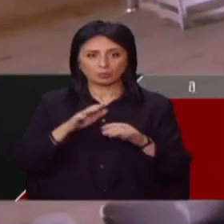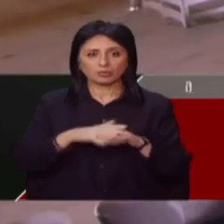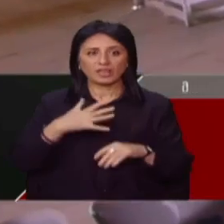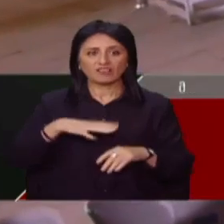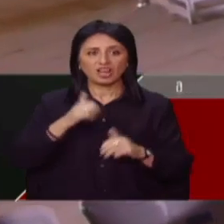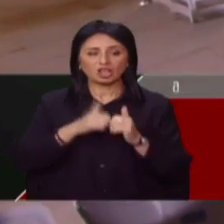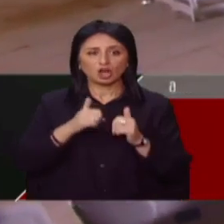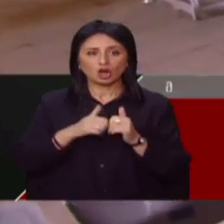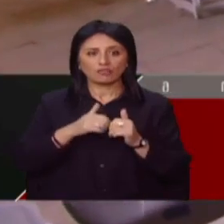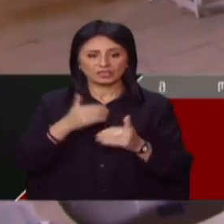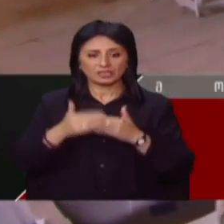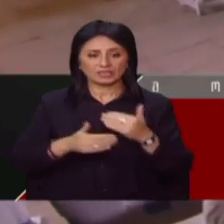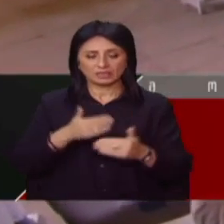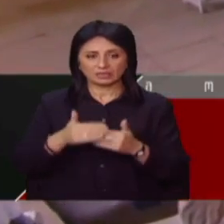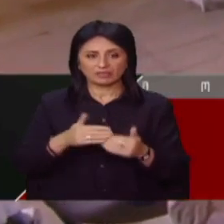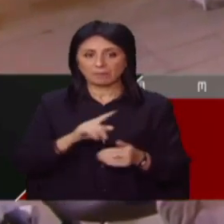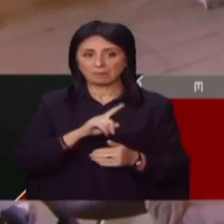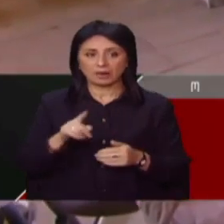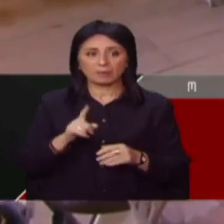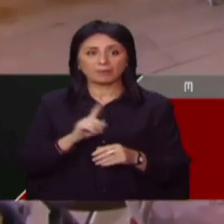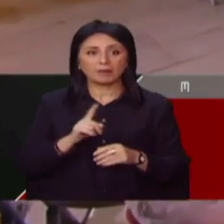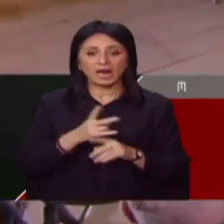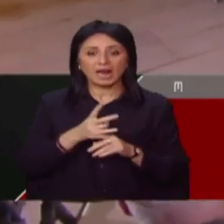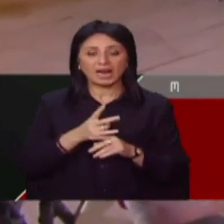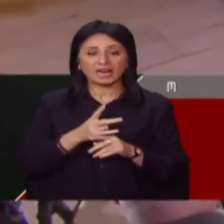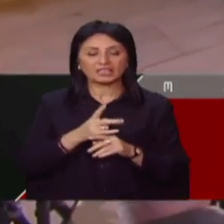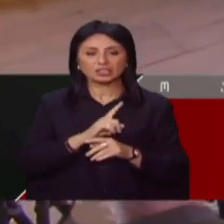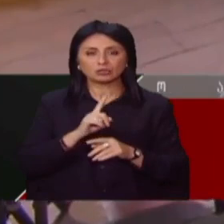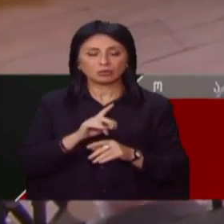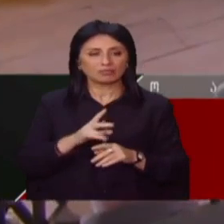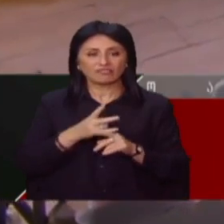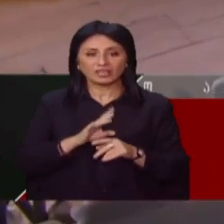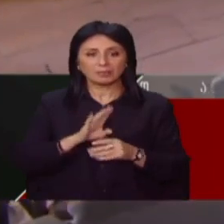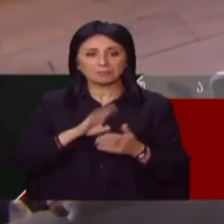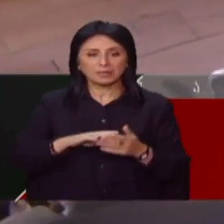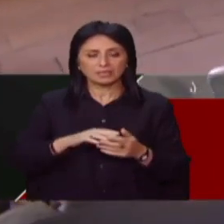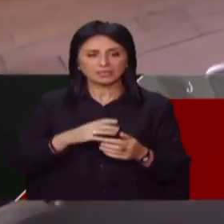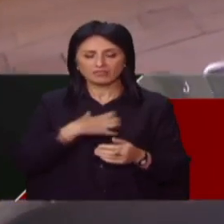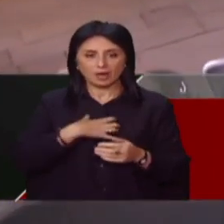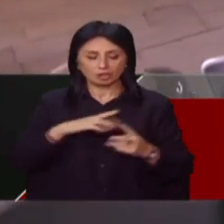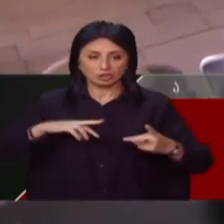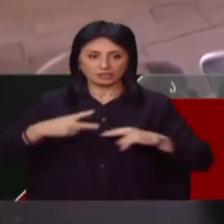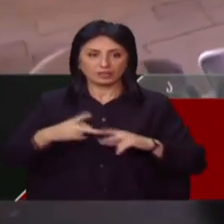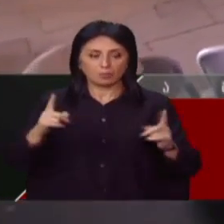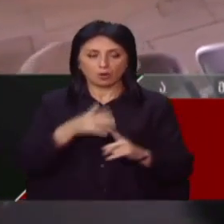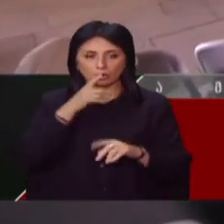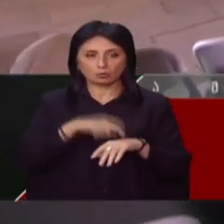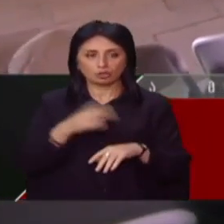ქვეყანა ყოველთვის წინწავა, მაგრამ აი რადიკალური ცვლილება გვჭირდება ჩვენ მოკლე დროში.